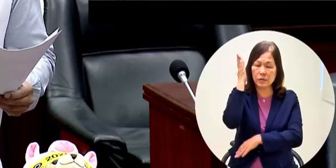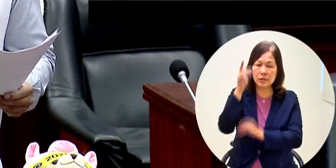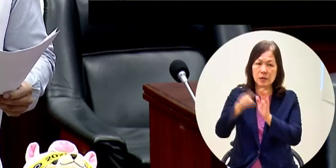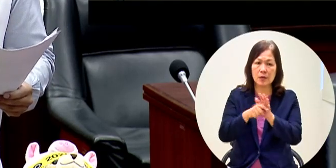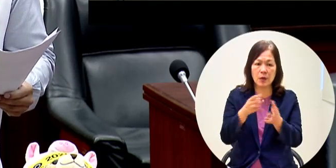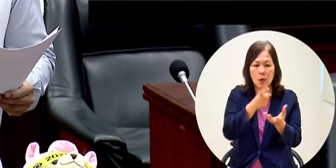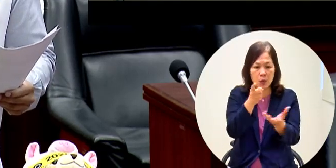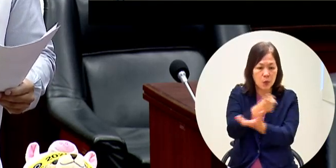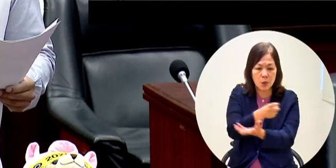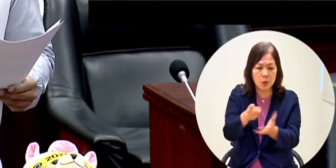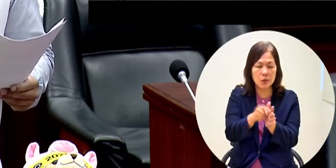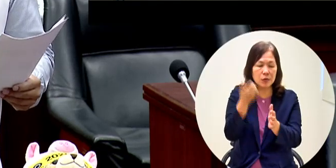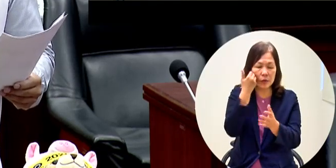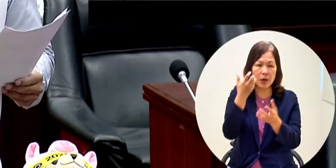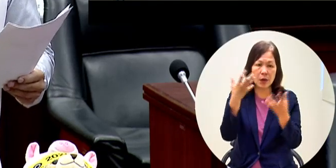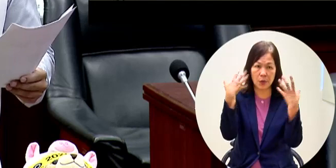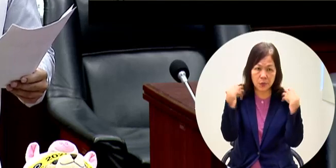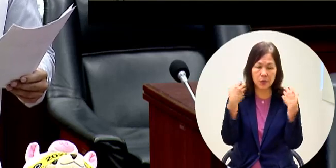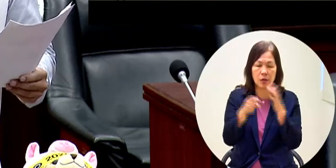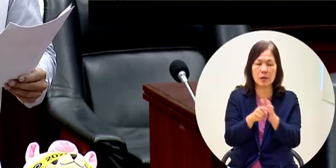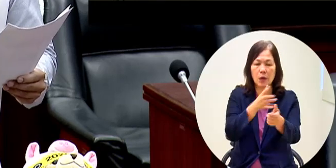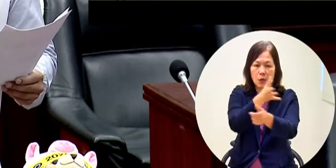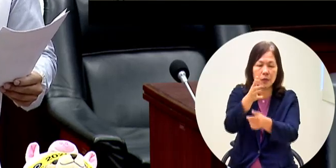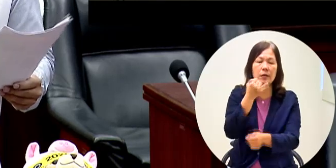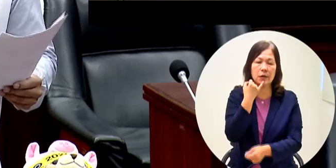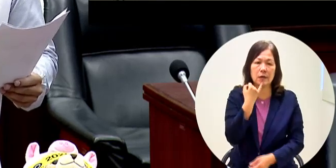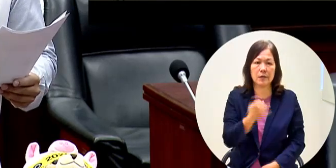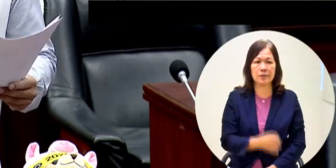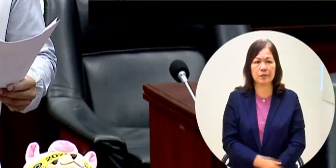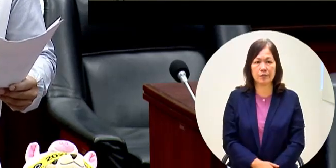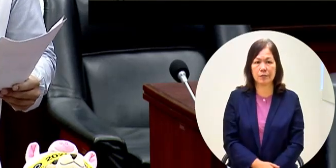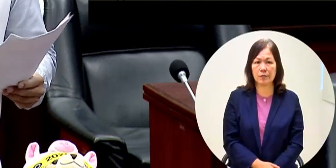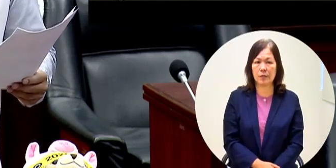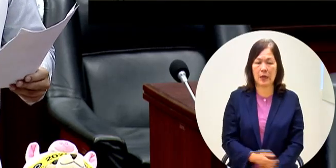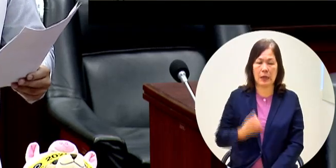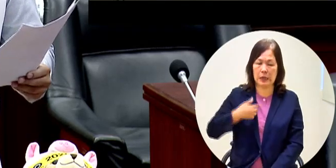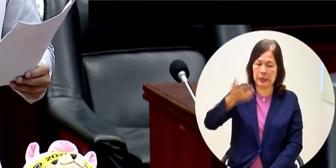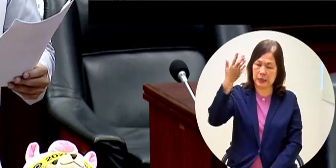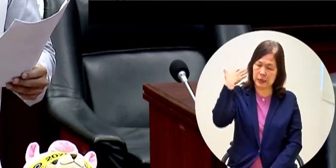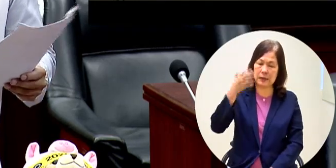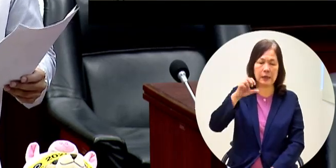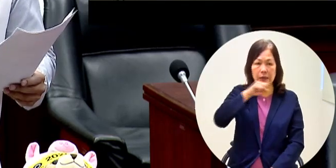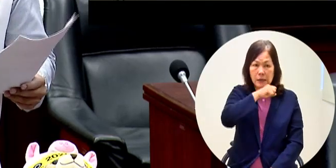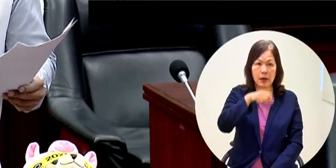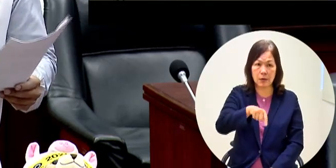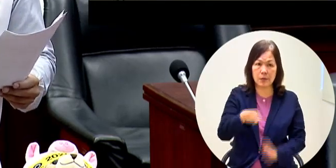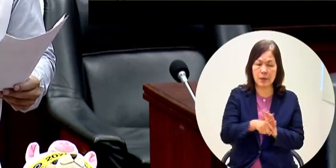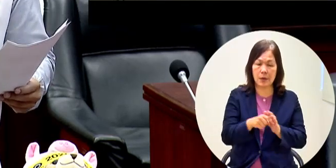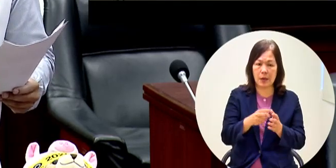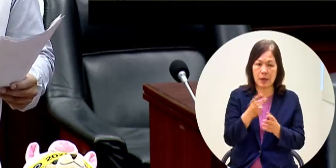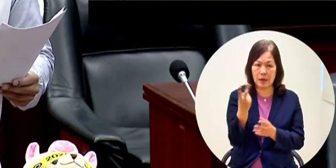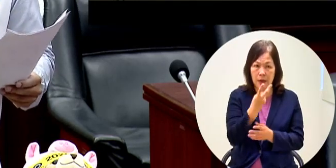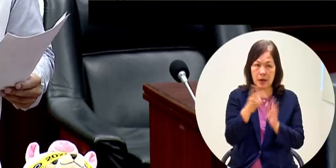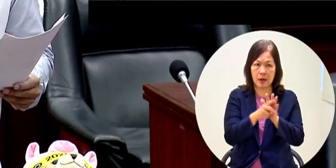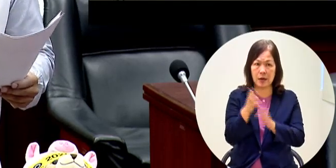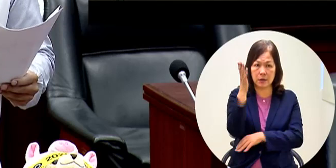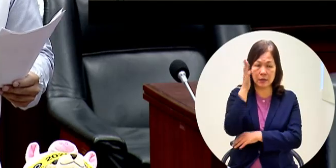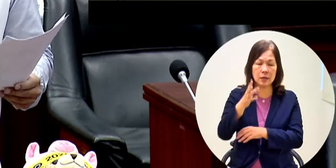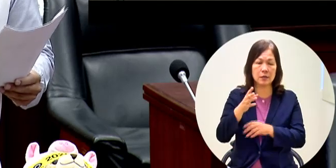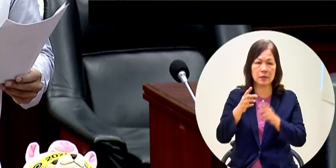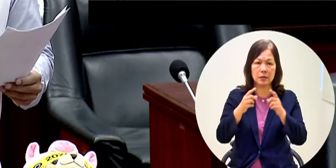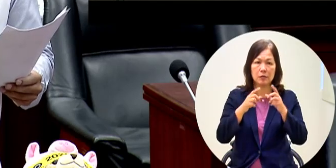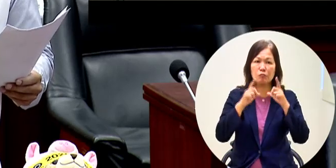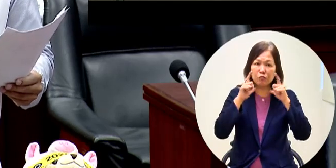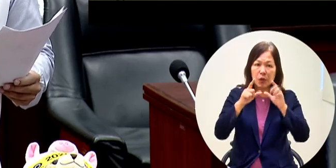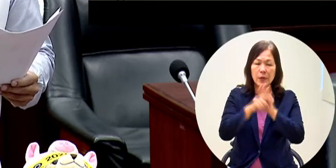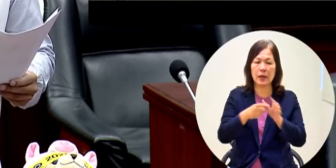灯是谁负责的吼？你家己去了解一下吼。过去咱台湾吼有两个政治明星，一个叫阿扁总统，一个